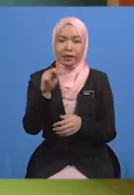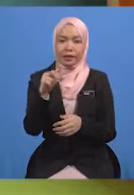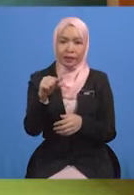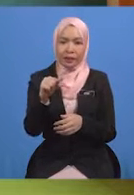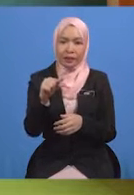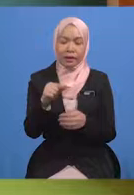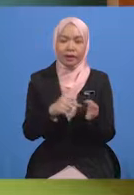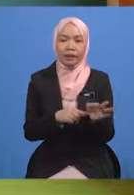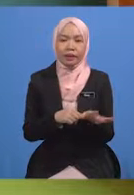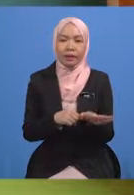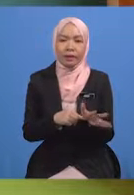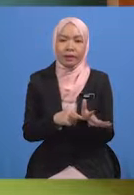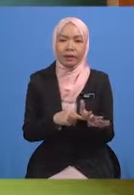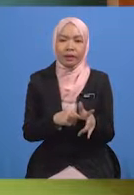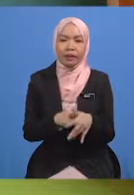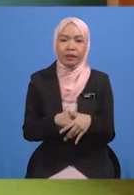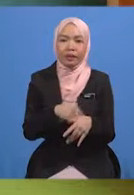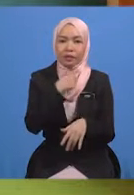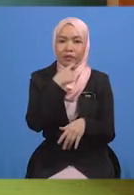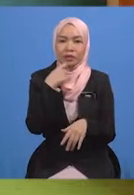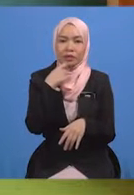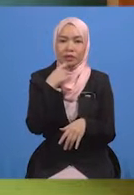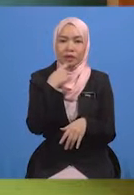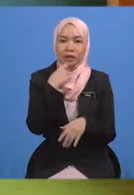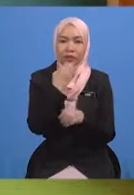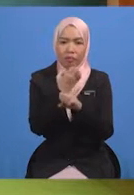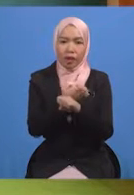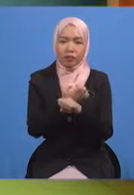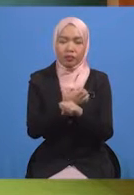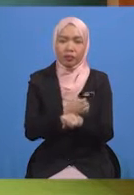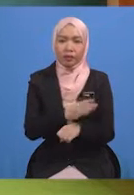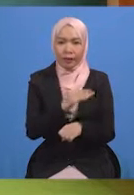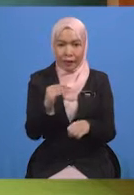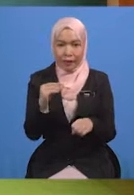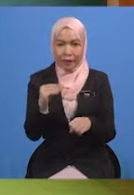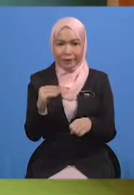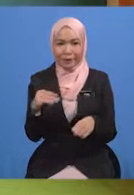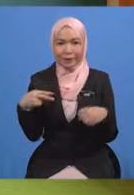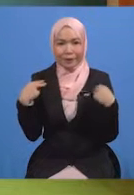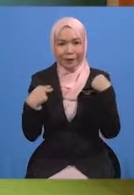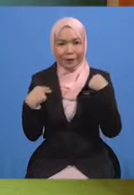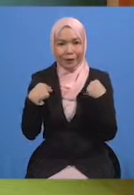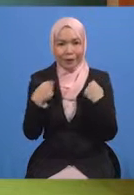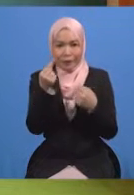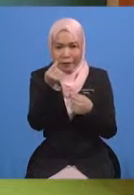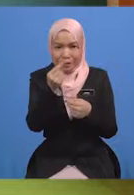daun kering, batu dan haiwan kecil?